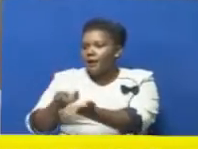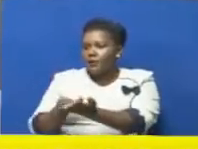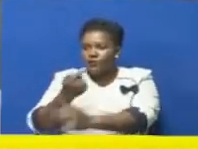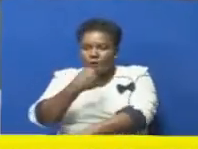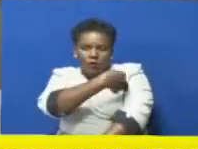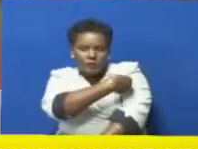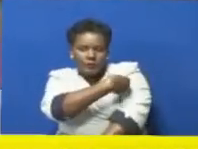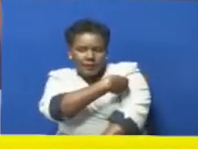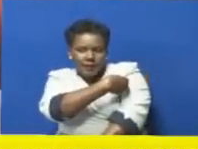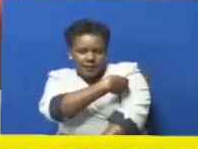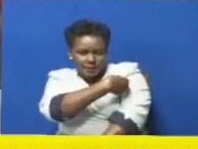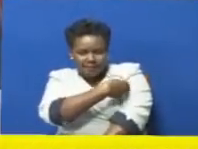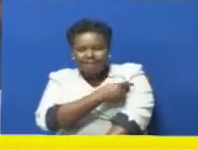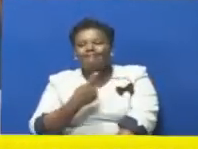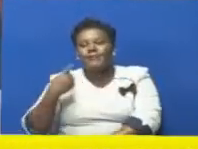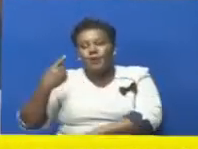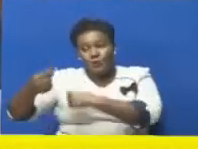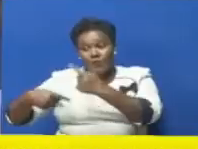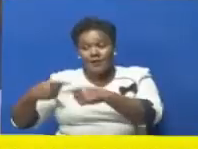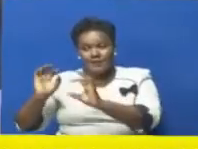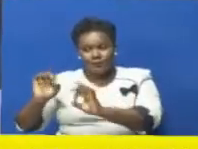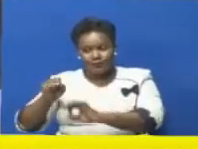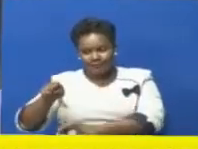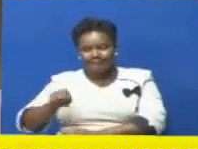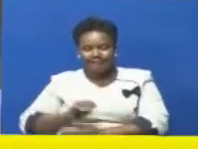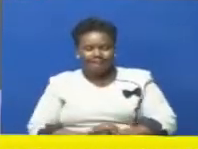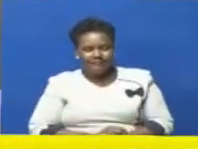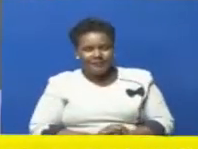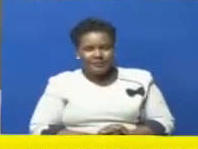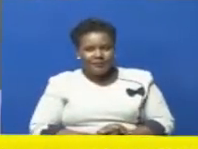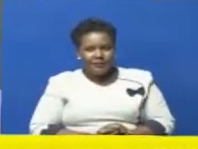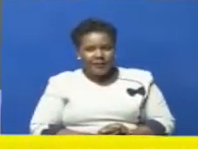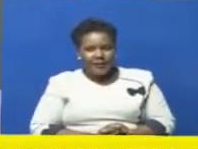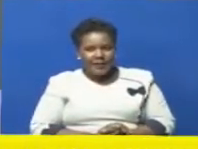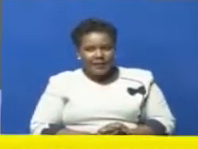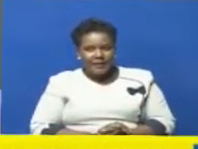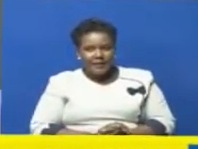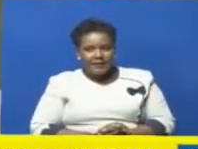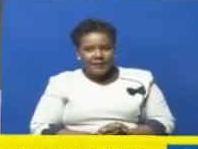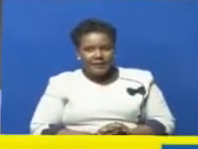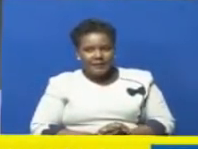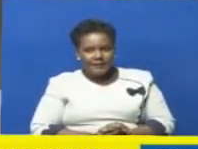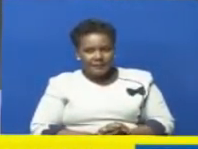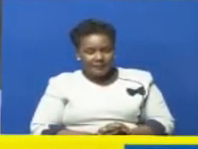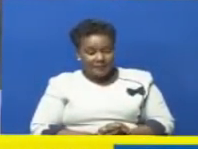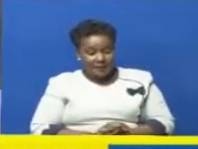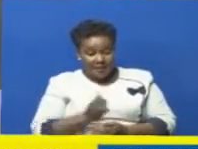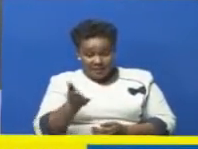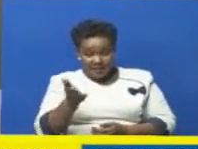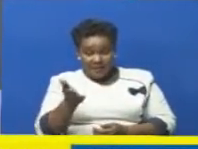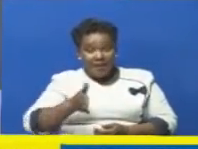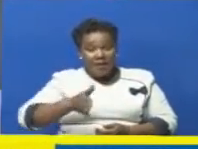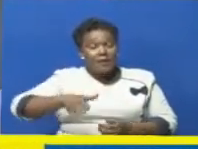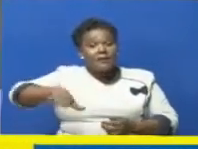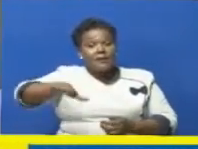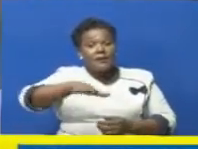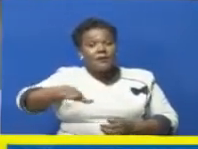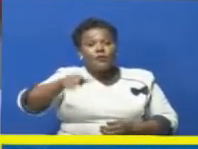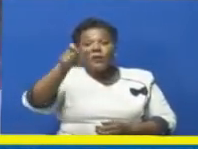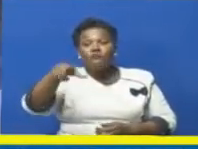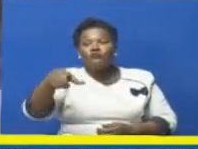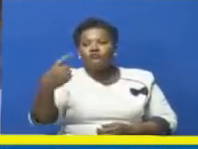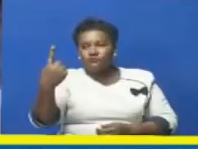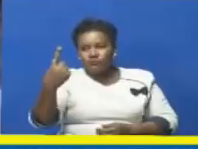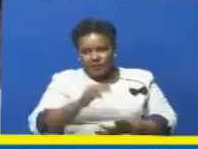hospitali na wanaendelea vizuri. Hapa tulipo ni eneo la mtu mmoja ambaye